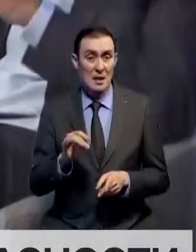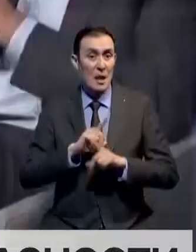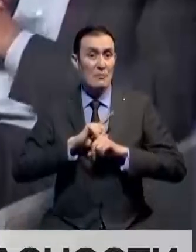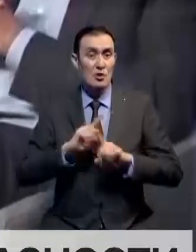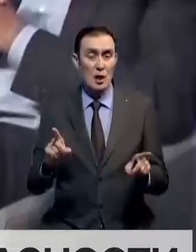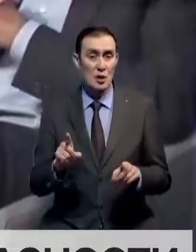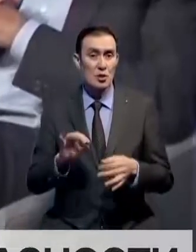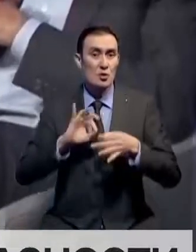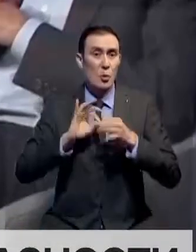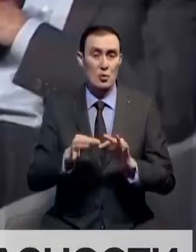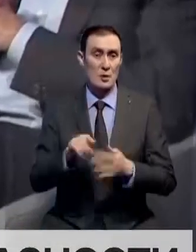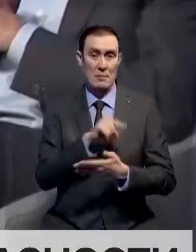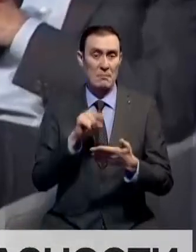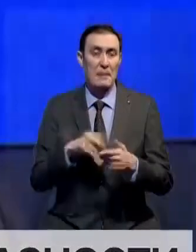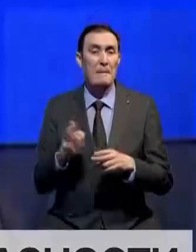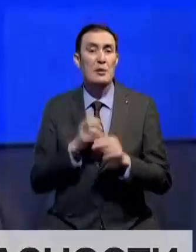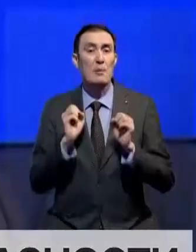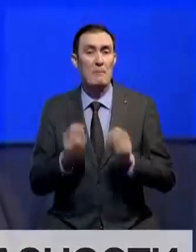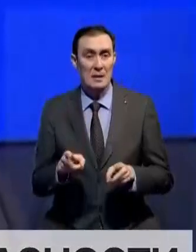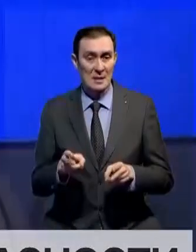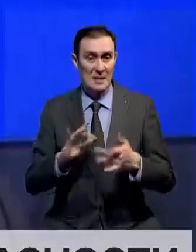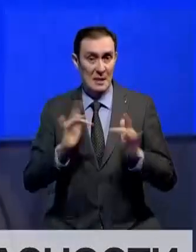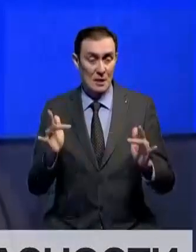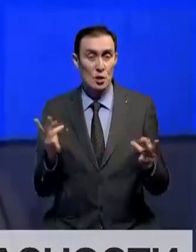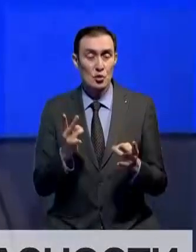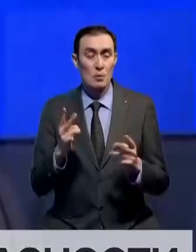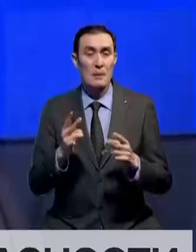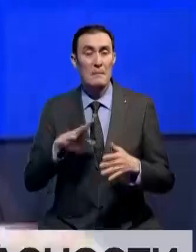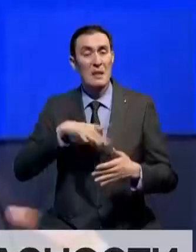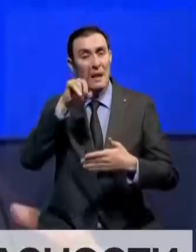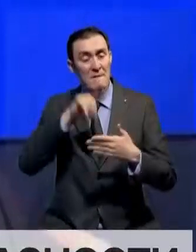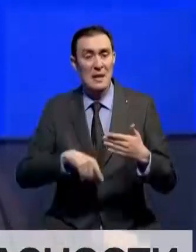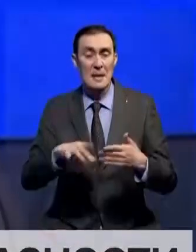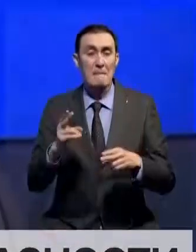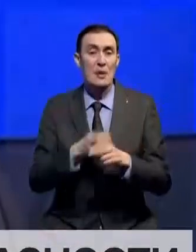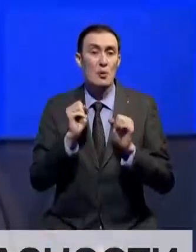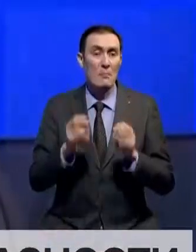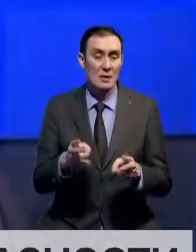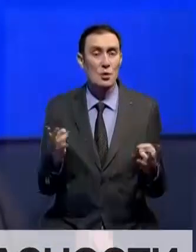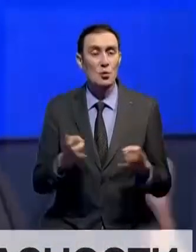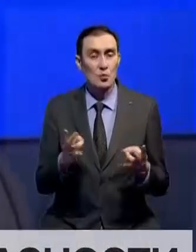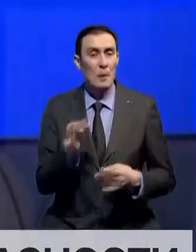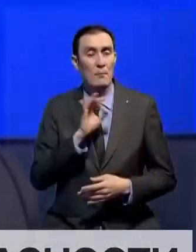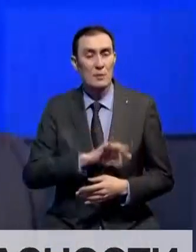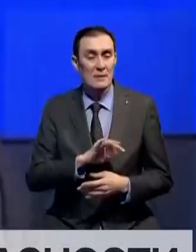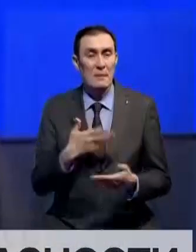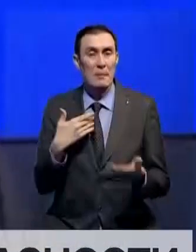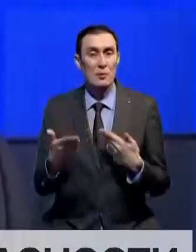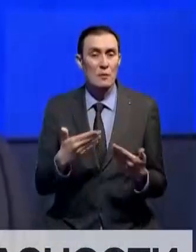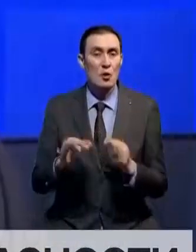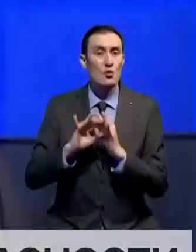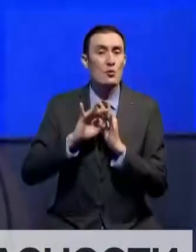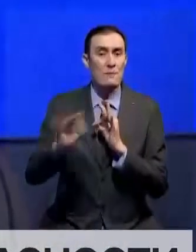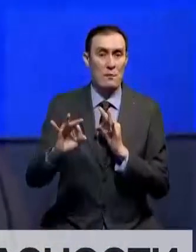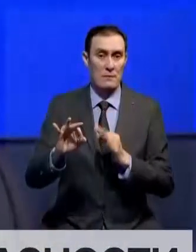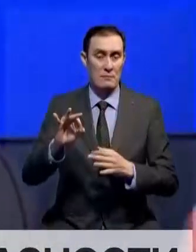необычайно острой становится проблема безопасности. Чтобы построить доверие и безопасность, необходимо пользоваться подходом нулевого